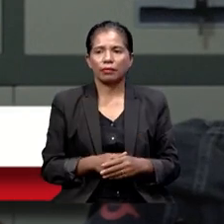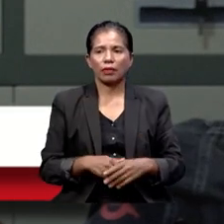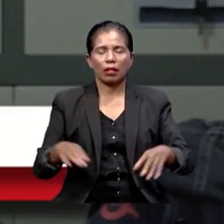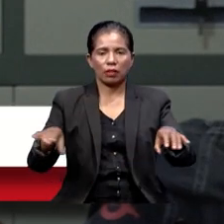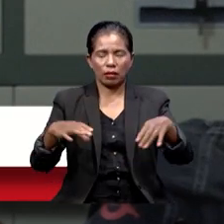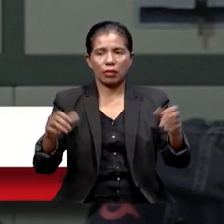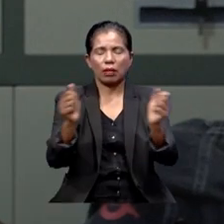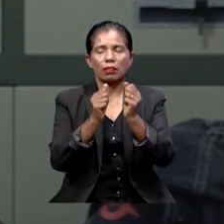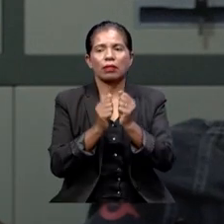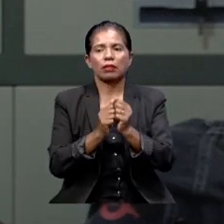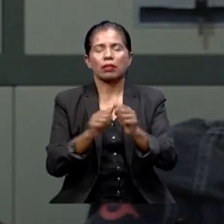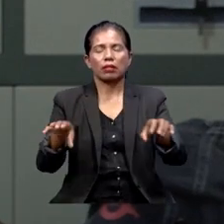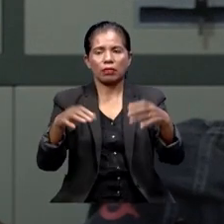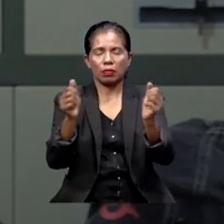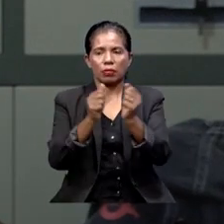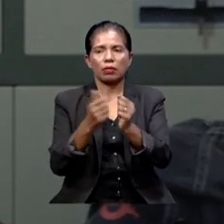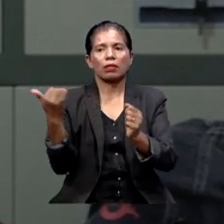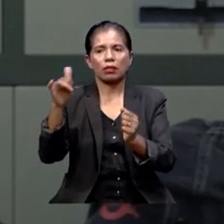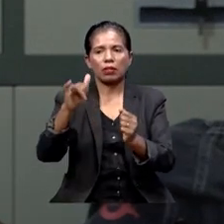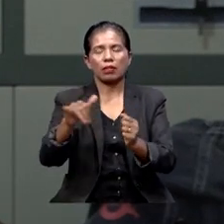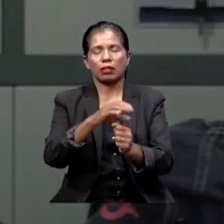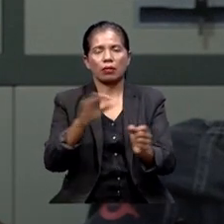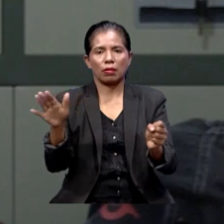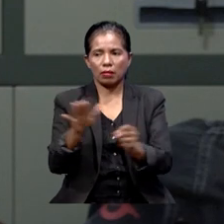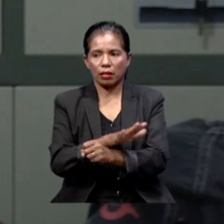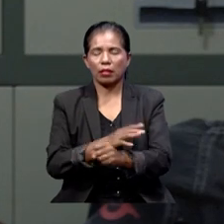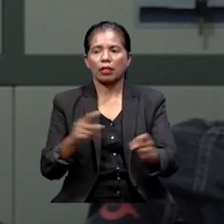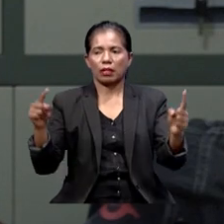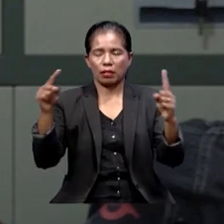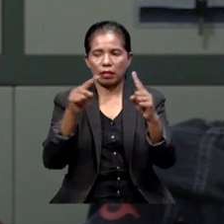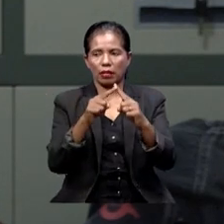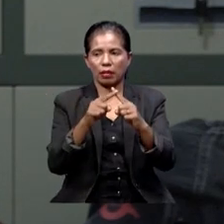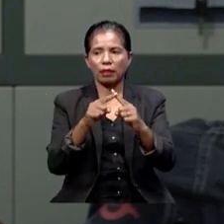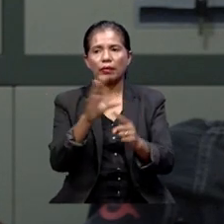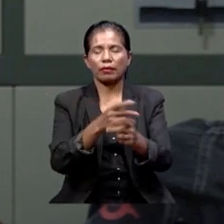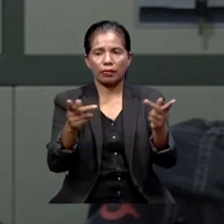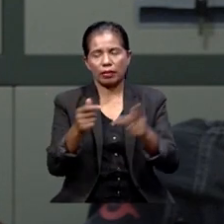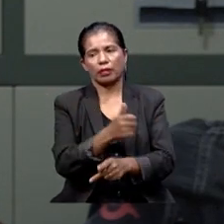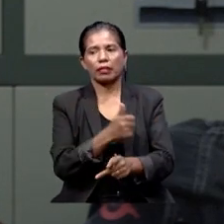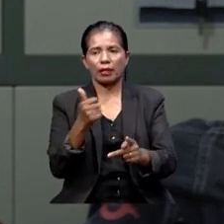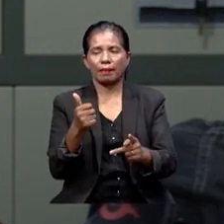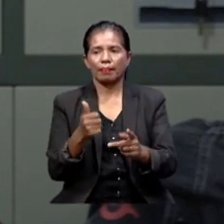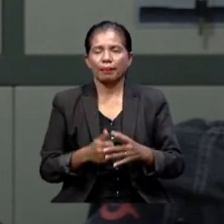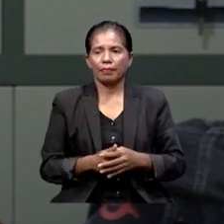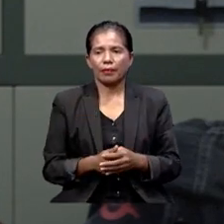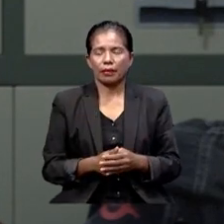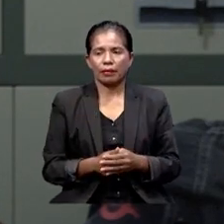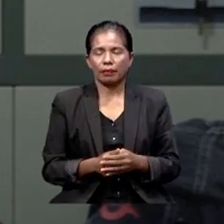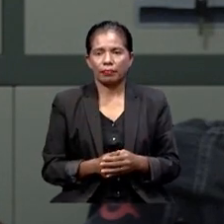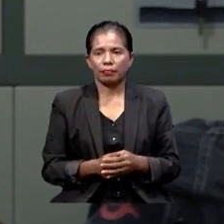amutu kolabora hosira, hosira bela lo kompletatan ba sala balu nebe sala balu nebe maka profesor